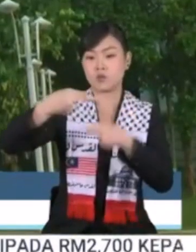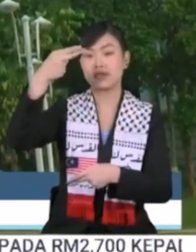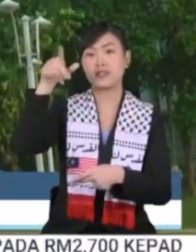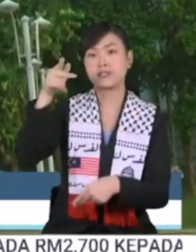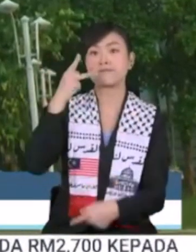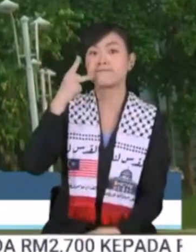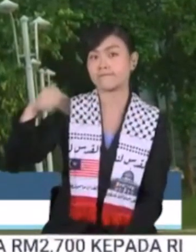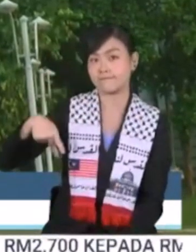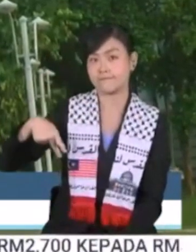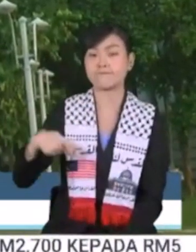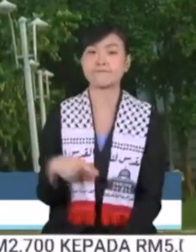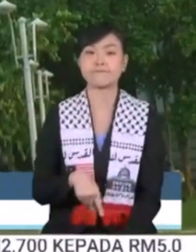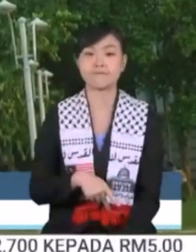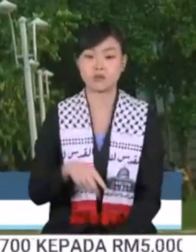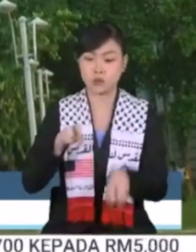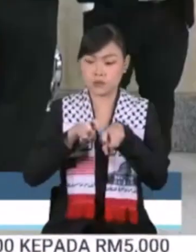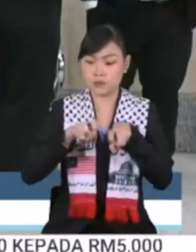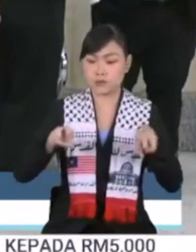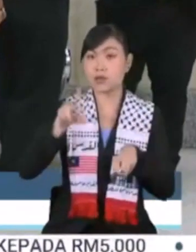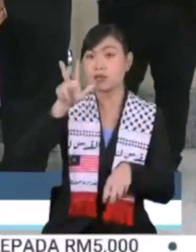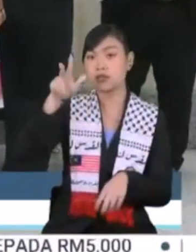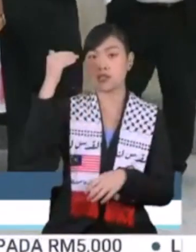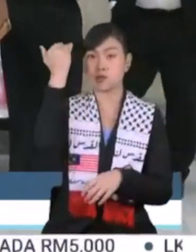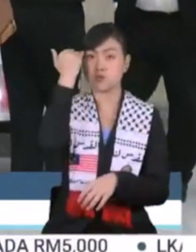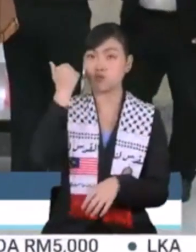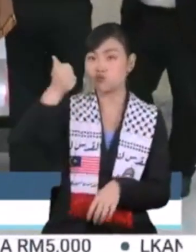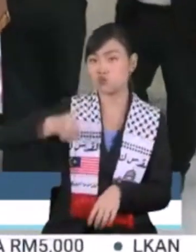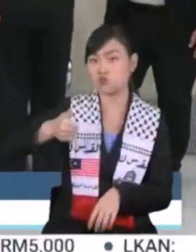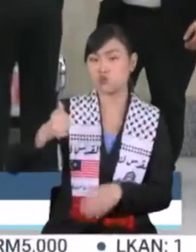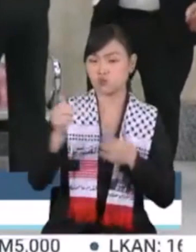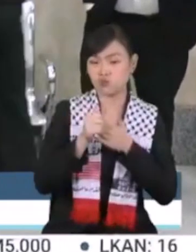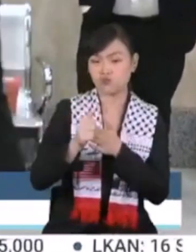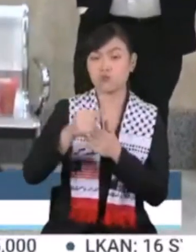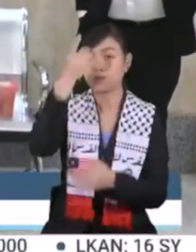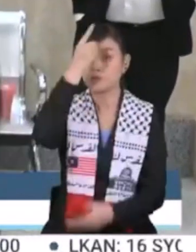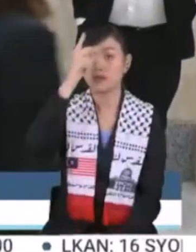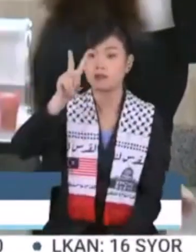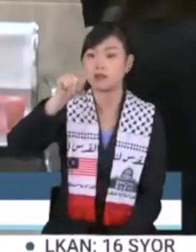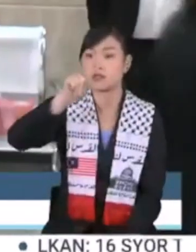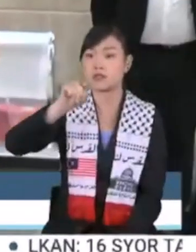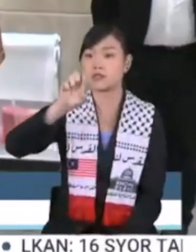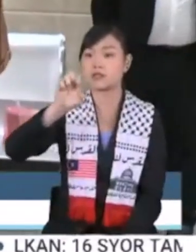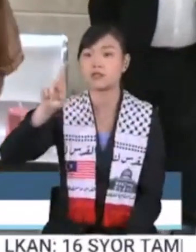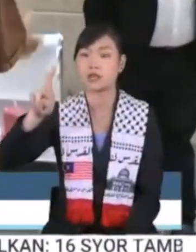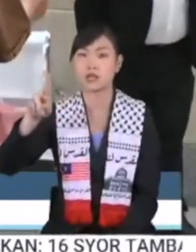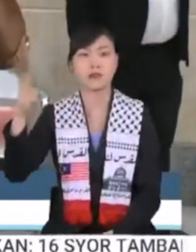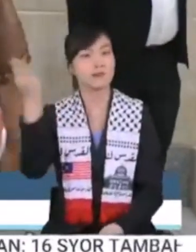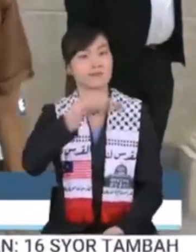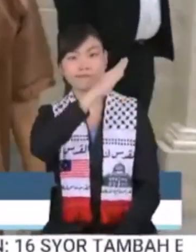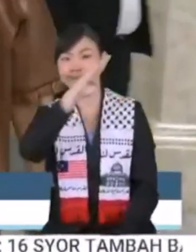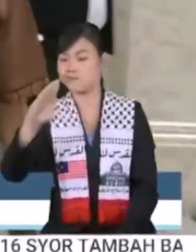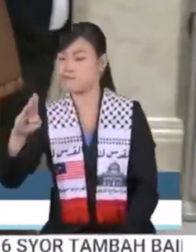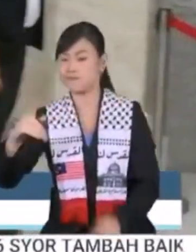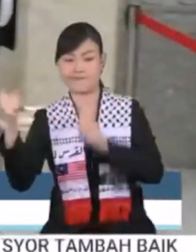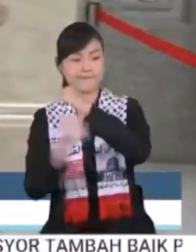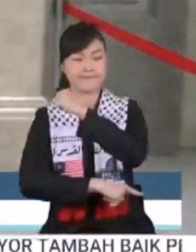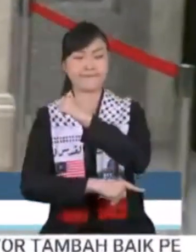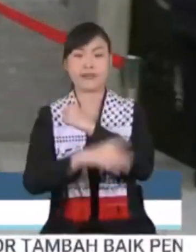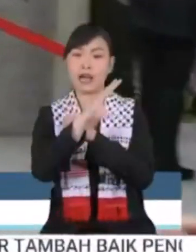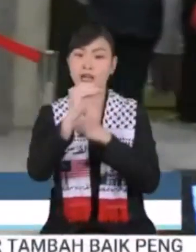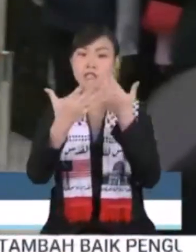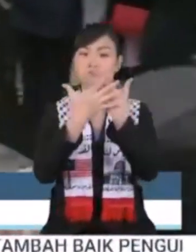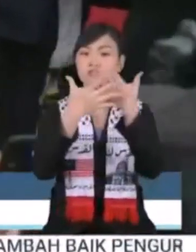Sarawak panel tiga Hakim diketuai Datuk vazir alam maidin Mira sebulat suara membatalkan sabitan dan hukuman penjara 6